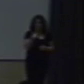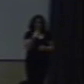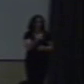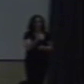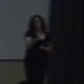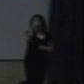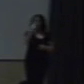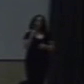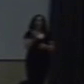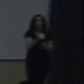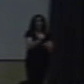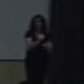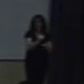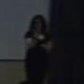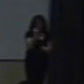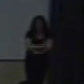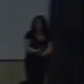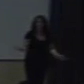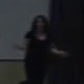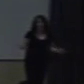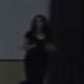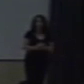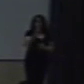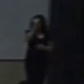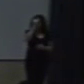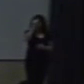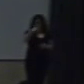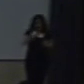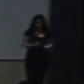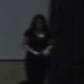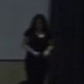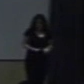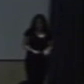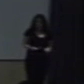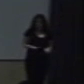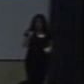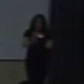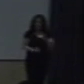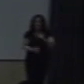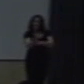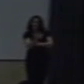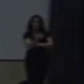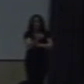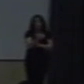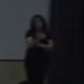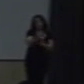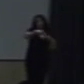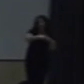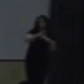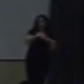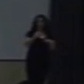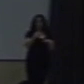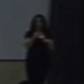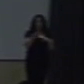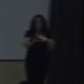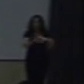està contextualitzat. I penso doncs, que avui en dia s'han creat uns sistemes de producció audiovisual molt ràpids,